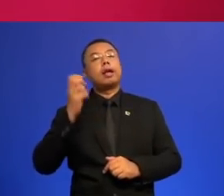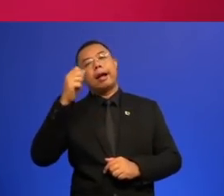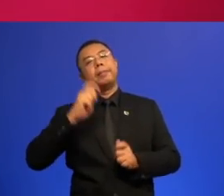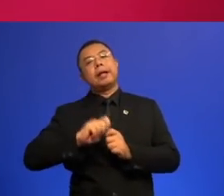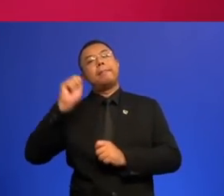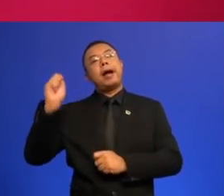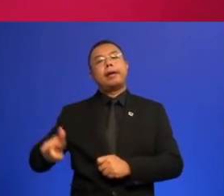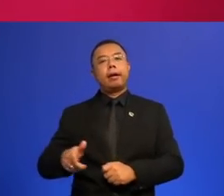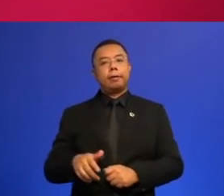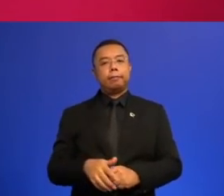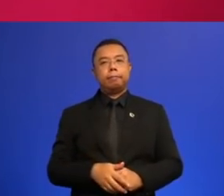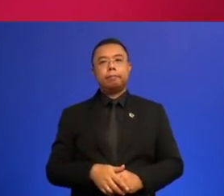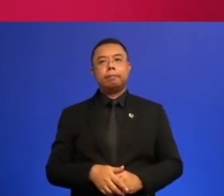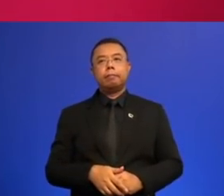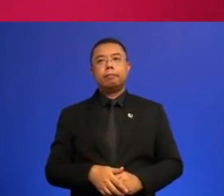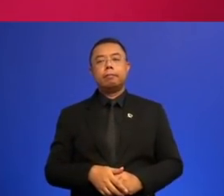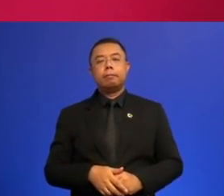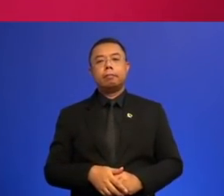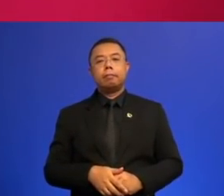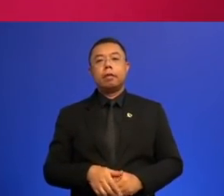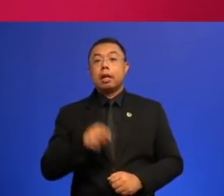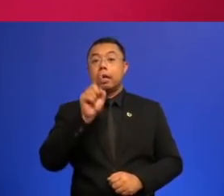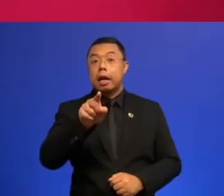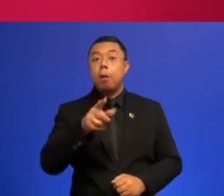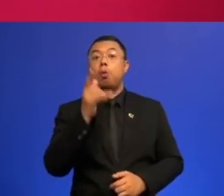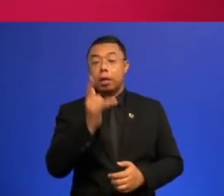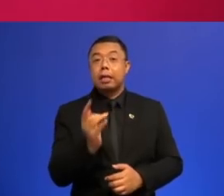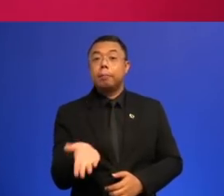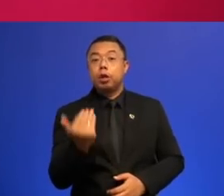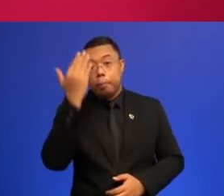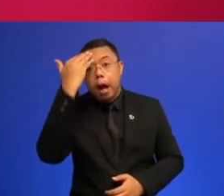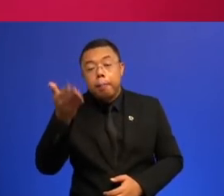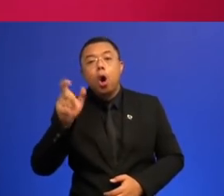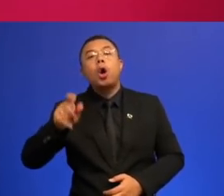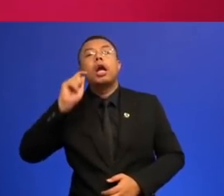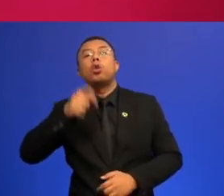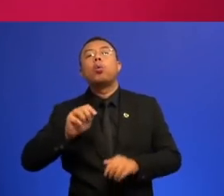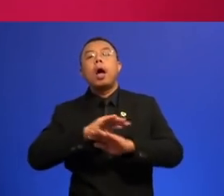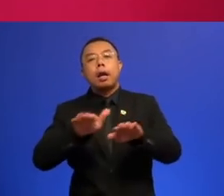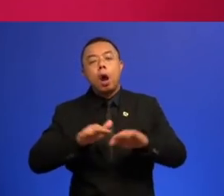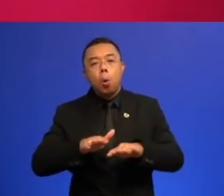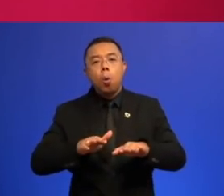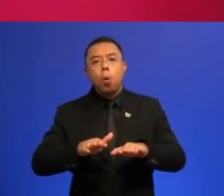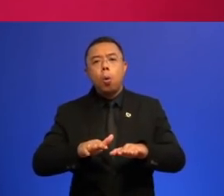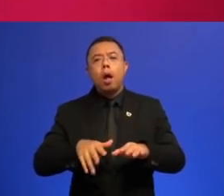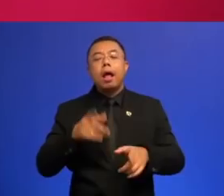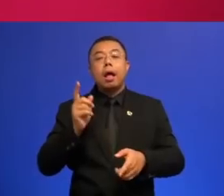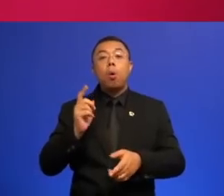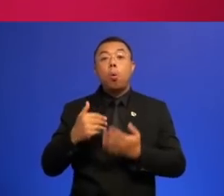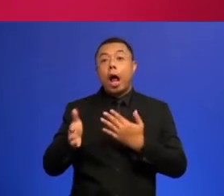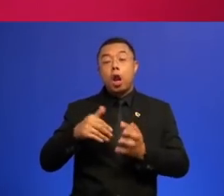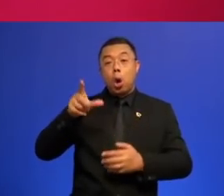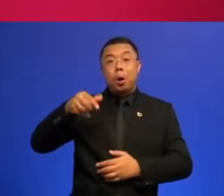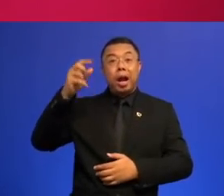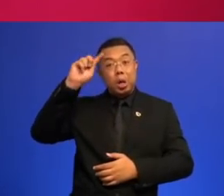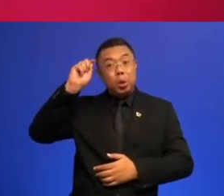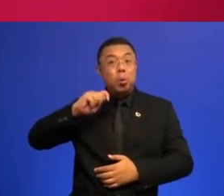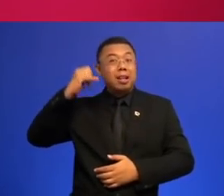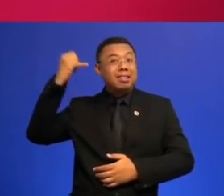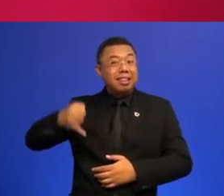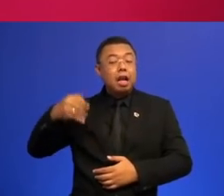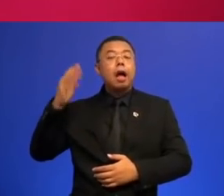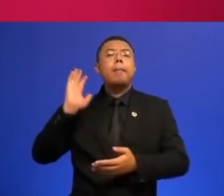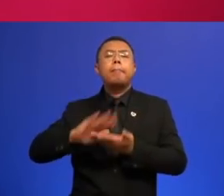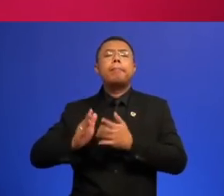tidak terbayar. You exist itu karena orang tua. Dan seburuk-buruknya orang tua pasti